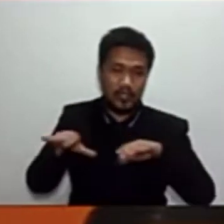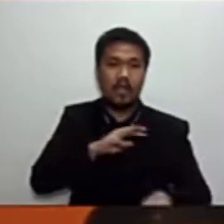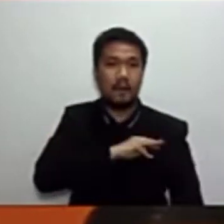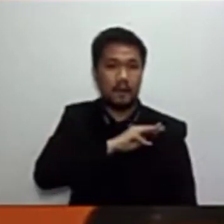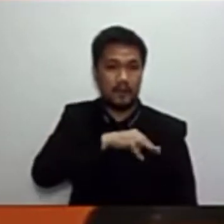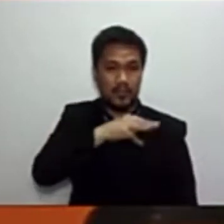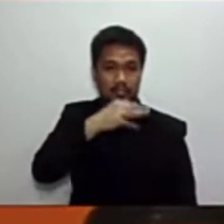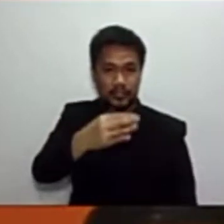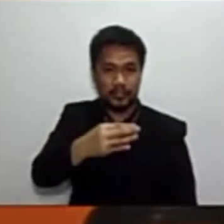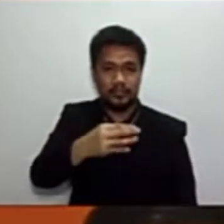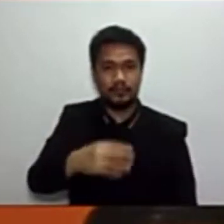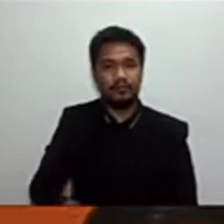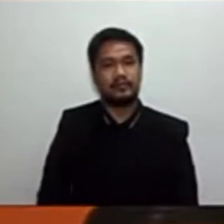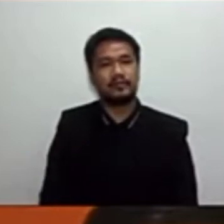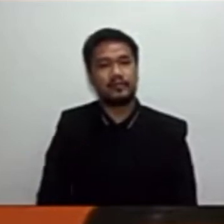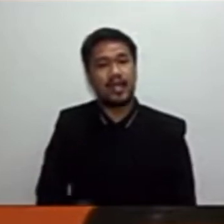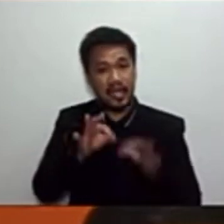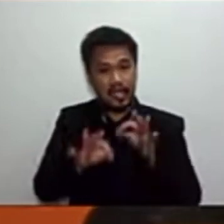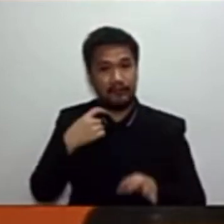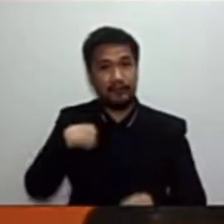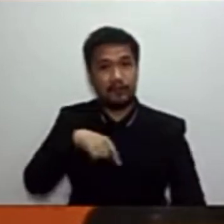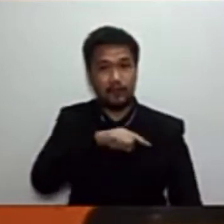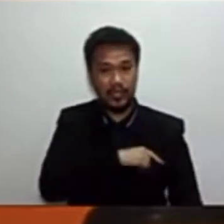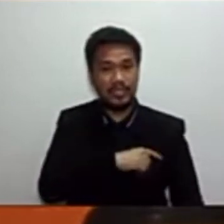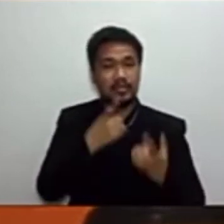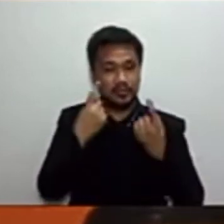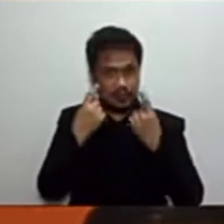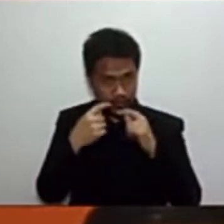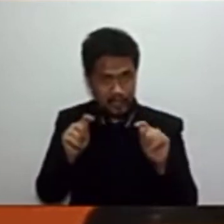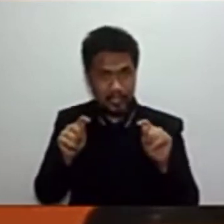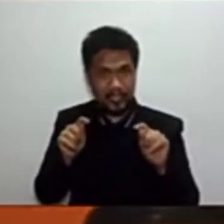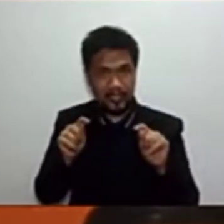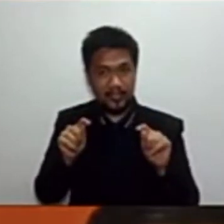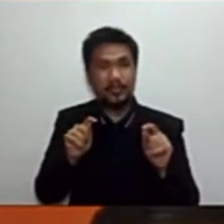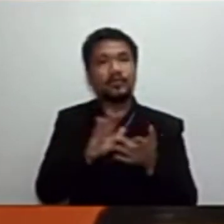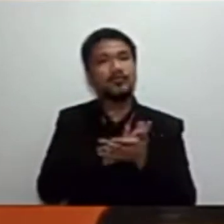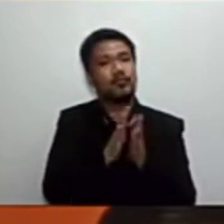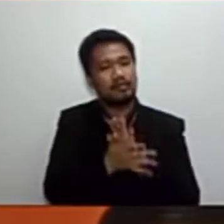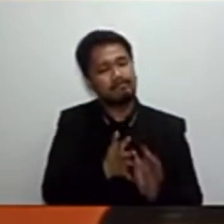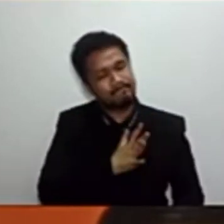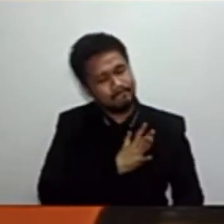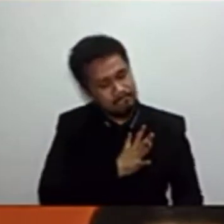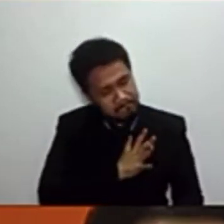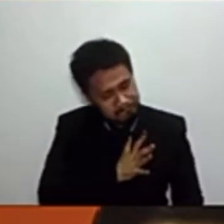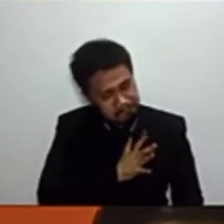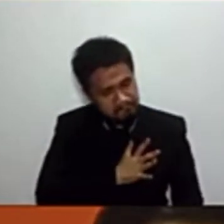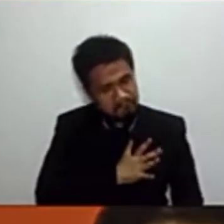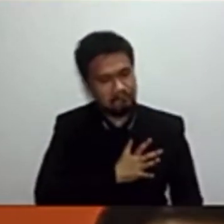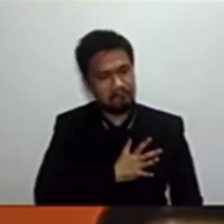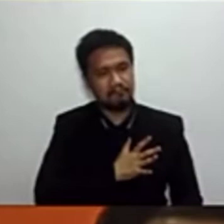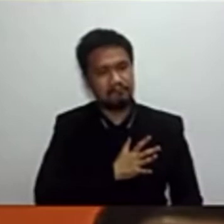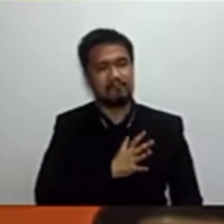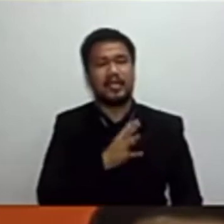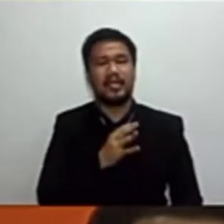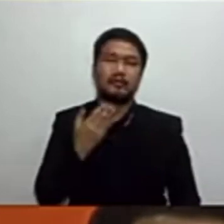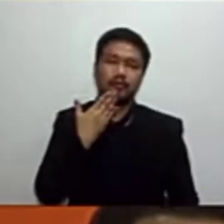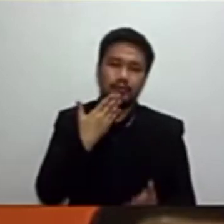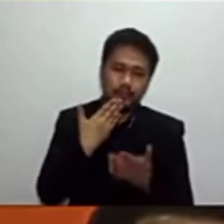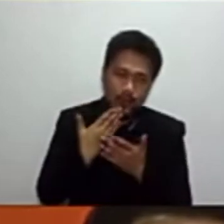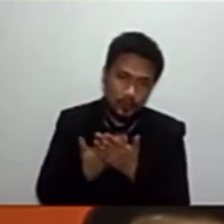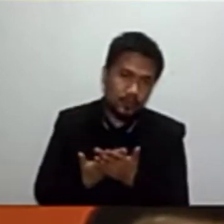Sa pagsisikap nating maging mabait at magpakabuti,